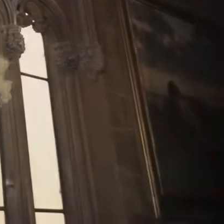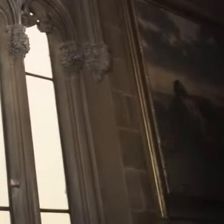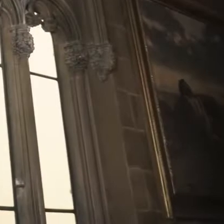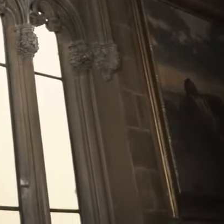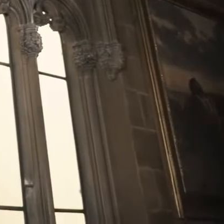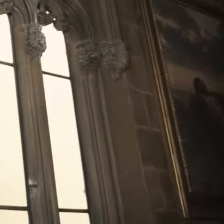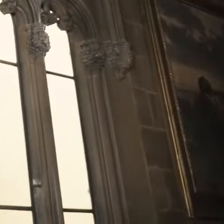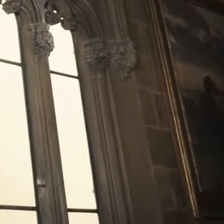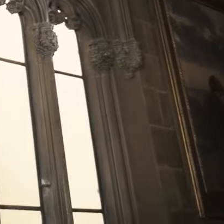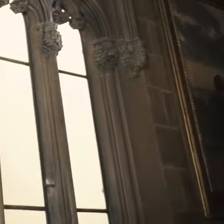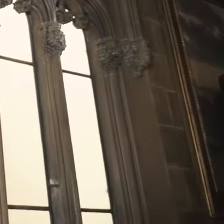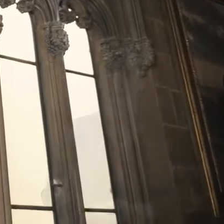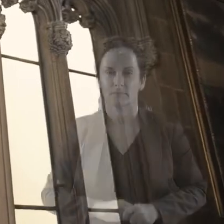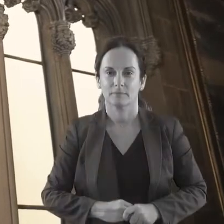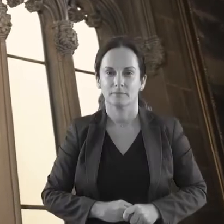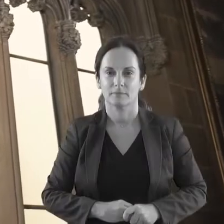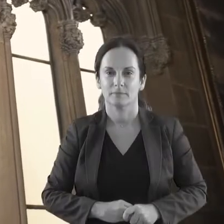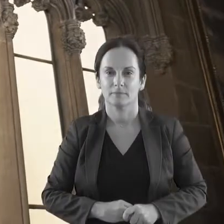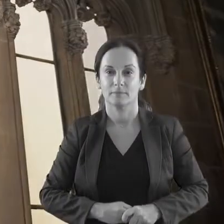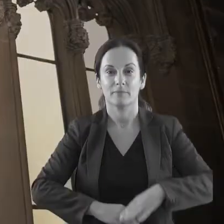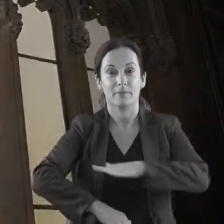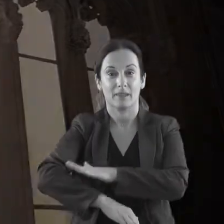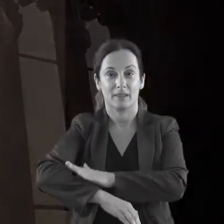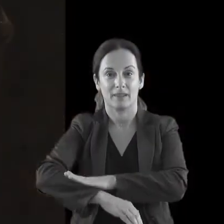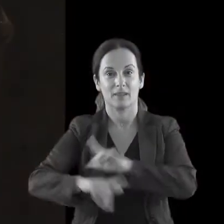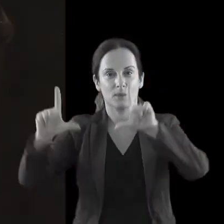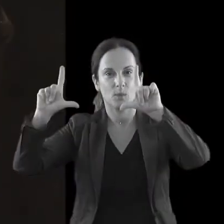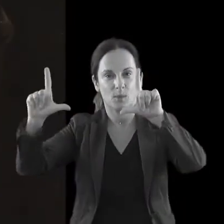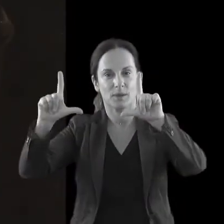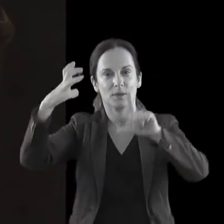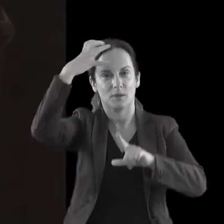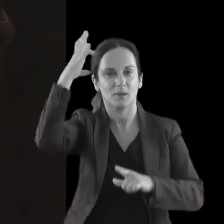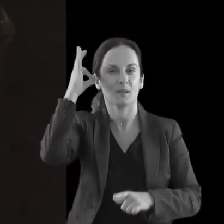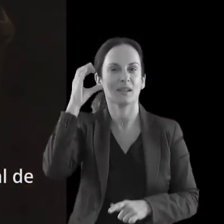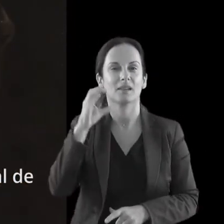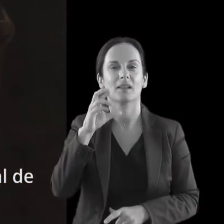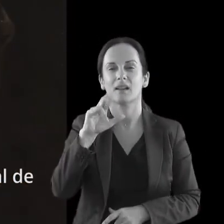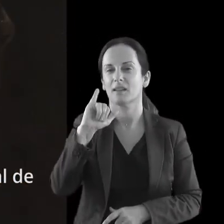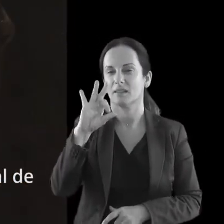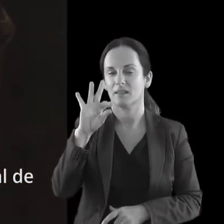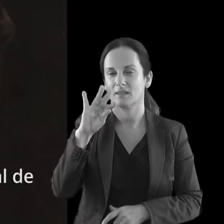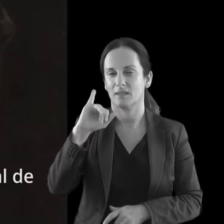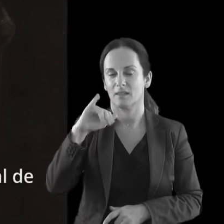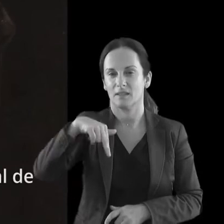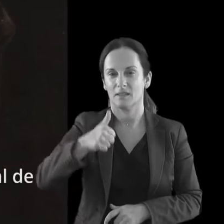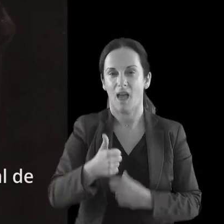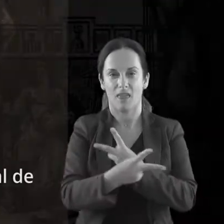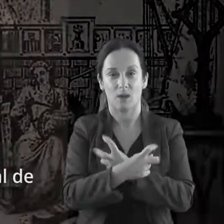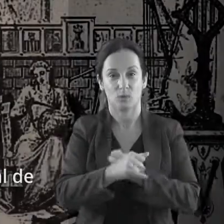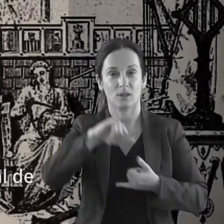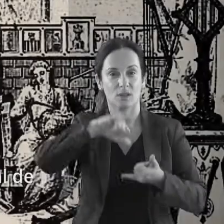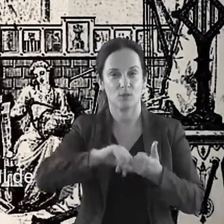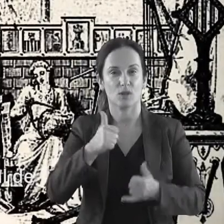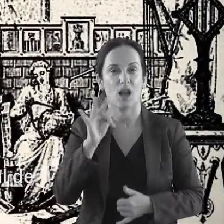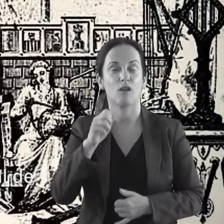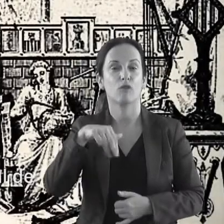Al costat hi ha un quadre de Joan Bauçà, que representa la devoció d'un mariner i que va ser medalla d'or a l'Exposició Universal de